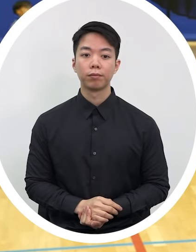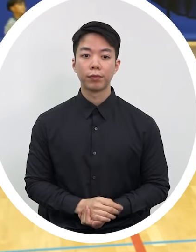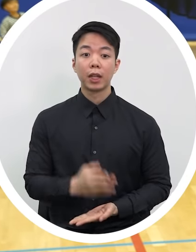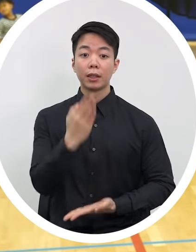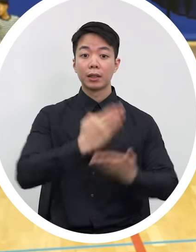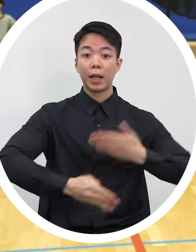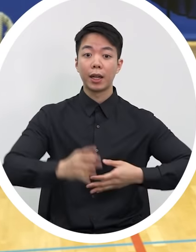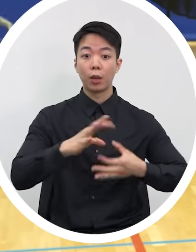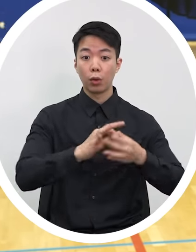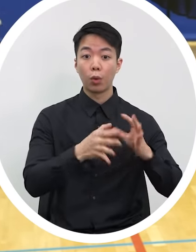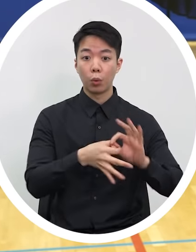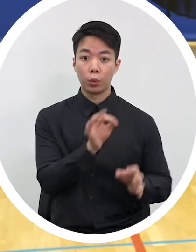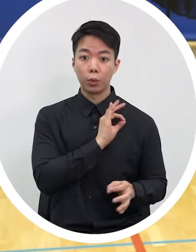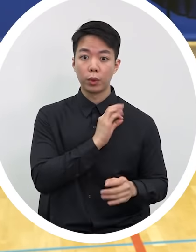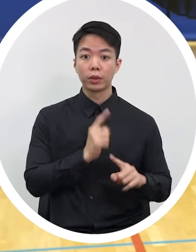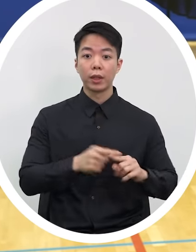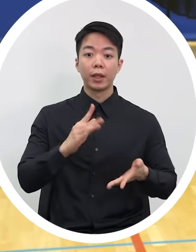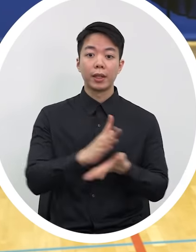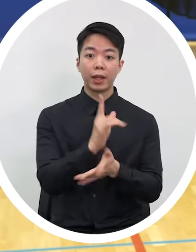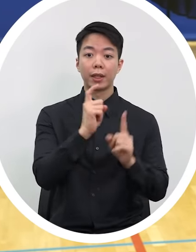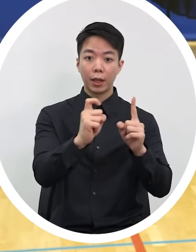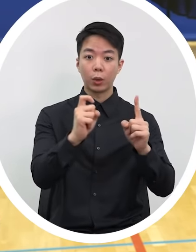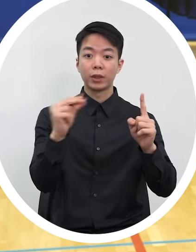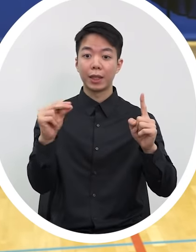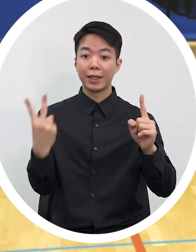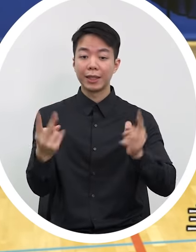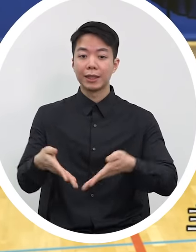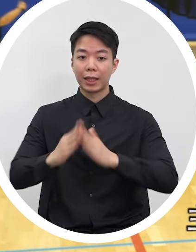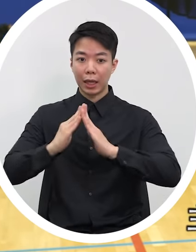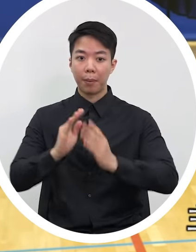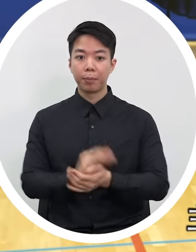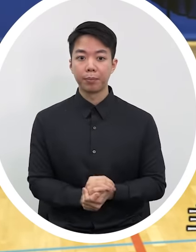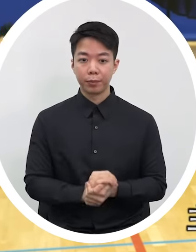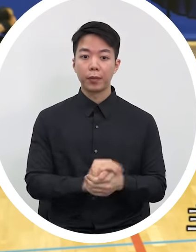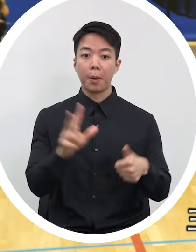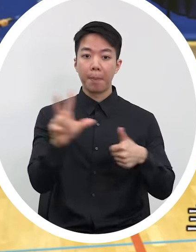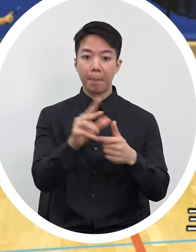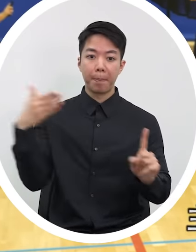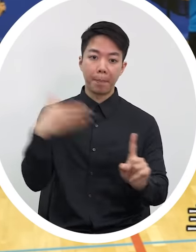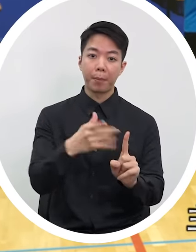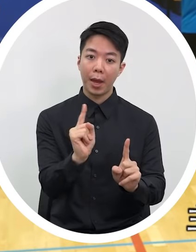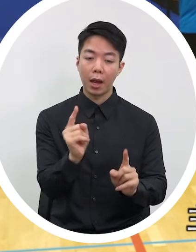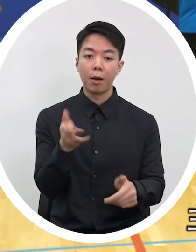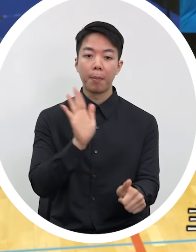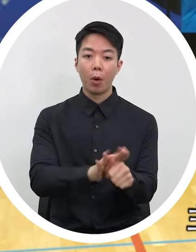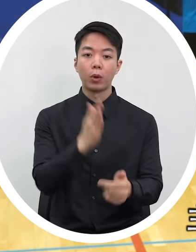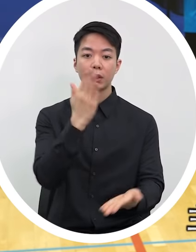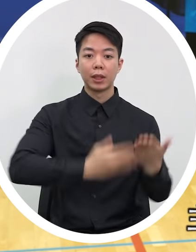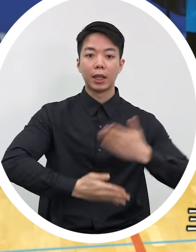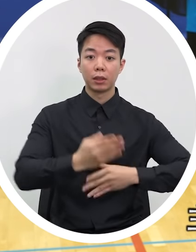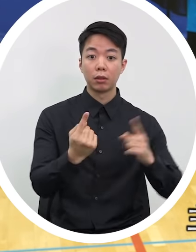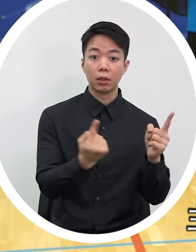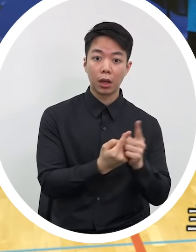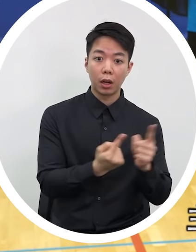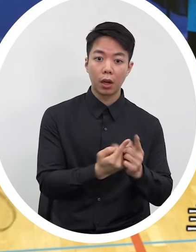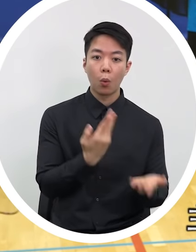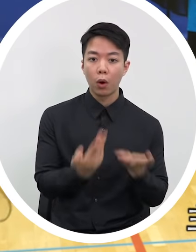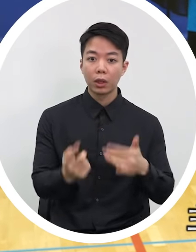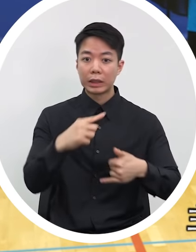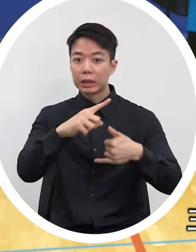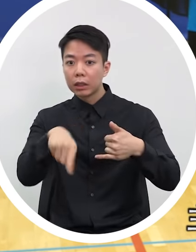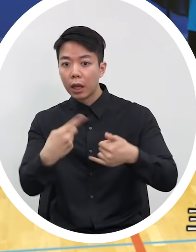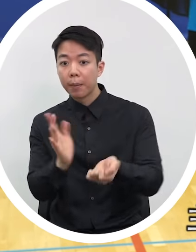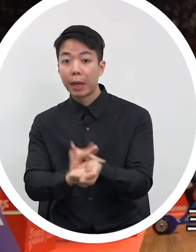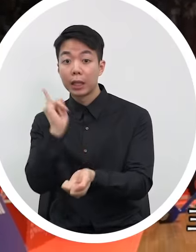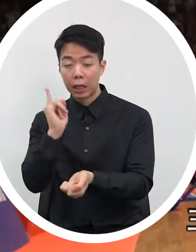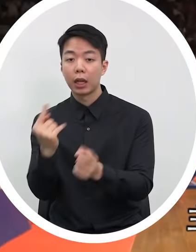其實殘奧會就由1972年開始就成立㗎啦，咁佢主要目的咧都係為我哋香港一啲殘疾人士啦，